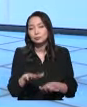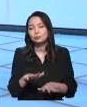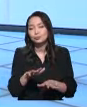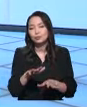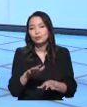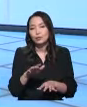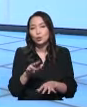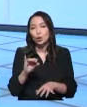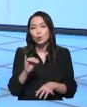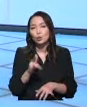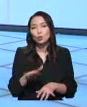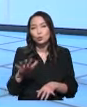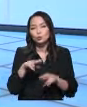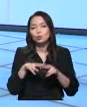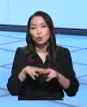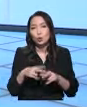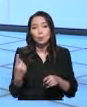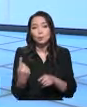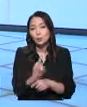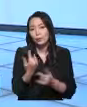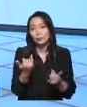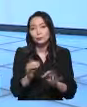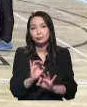впервые. Репортаж наших корреспондентов.